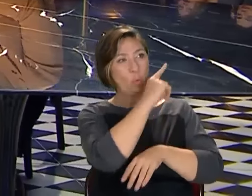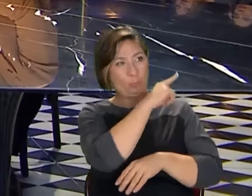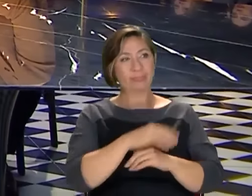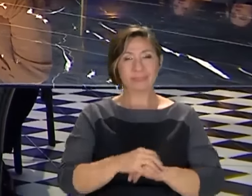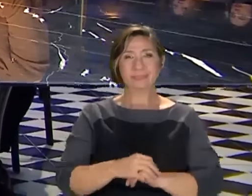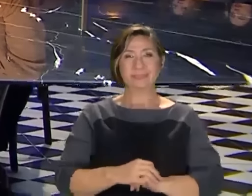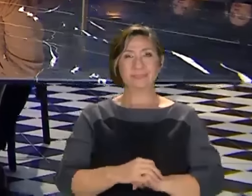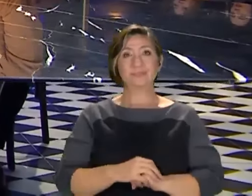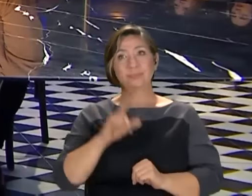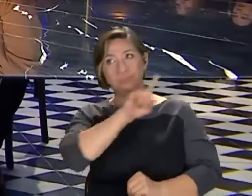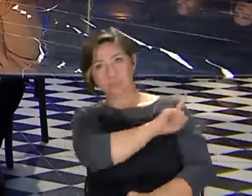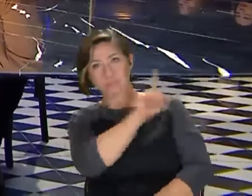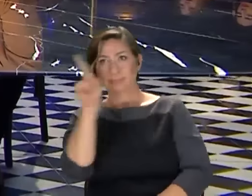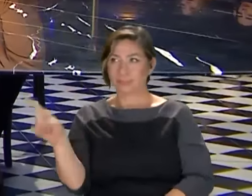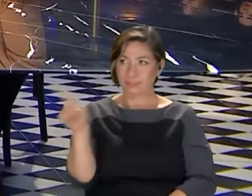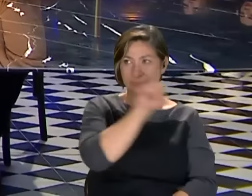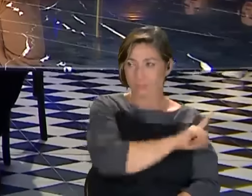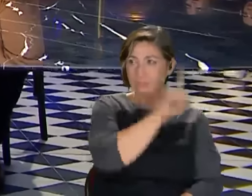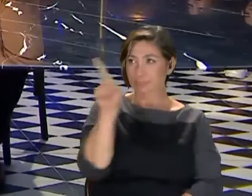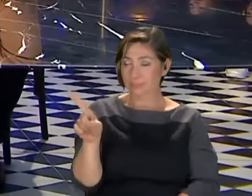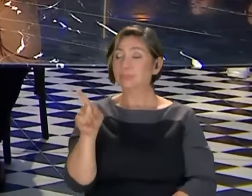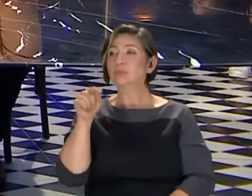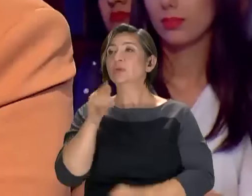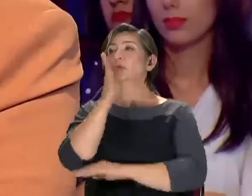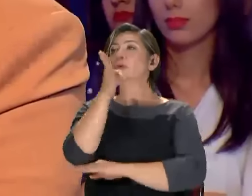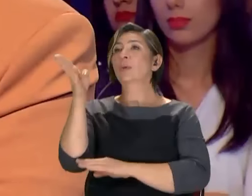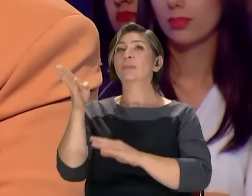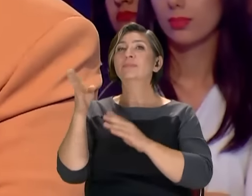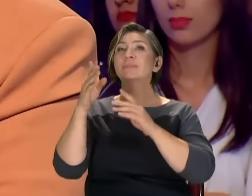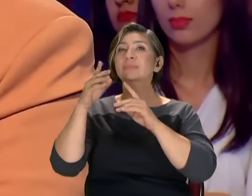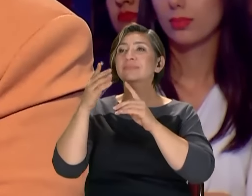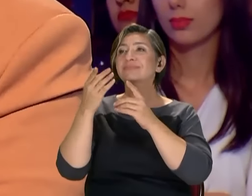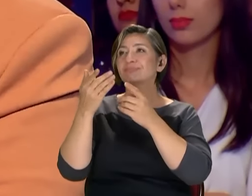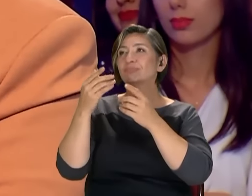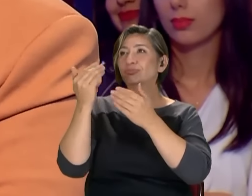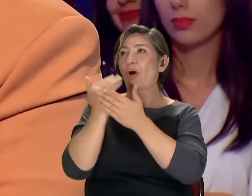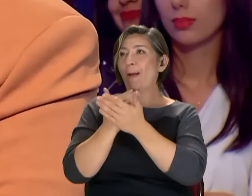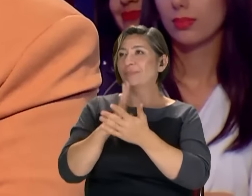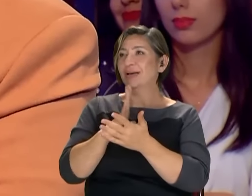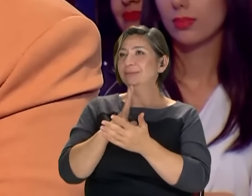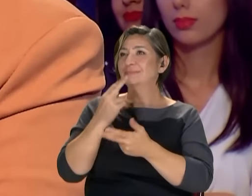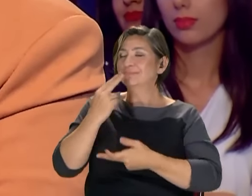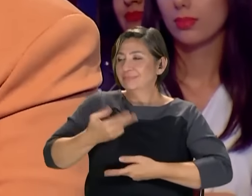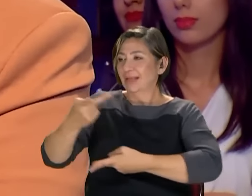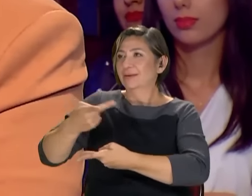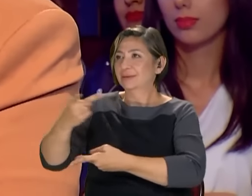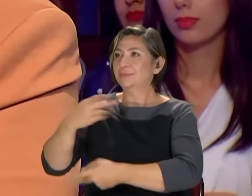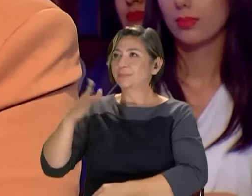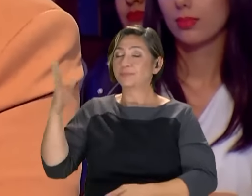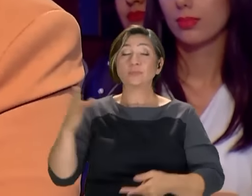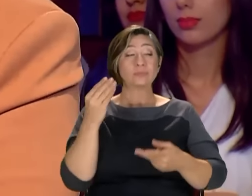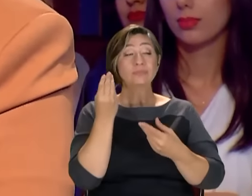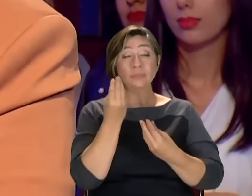Kayseri'de yaşıyorsunuz. Evet. Bir gidiyorsunuz, geliyorsunuz. Şu an turnedeyim. Programlara gidiyorum. Güzel. Turnemiz güzel. Var. Güzel.